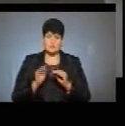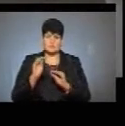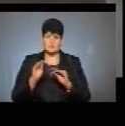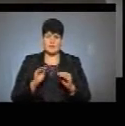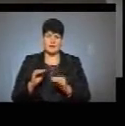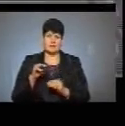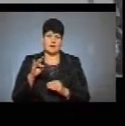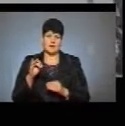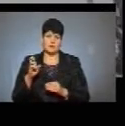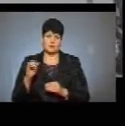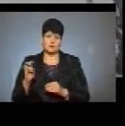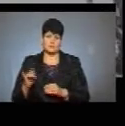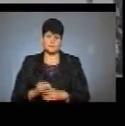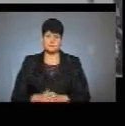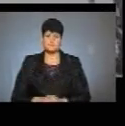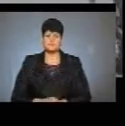трибуни.